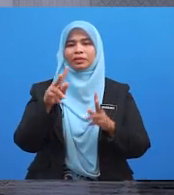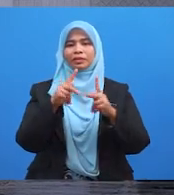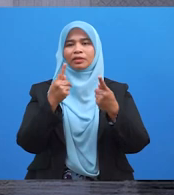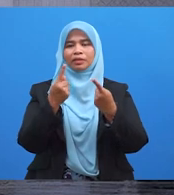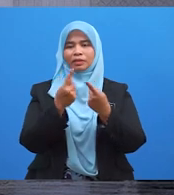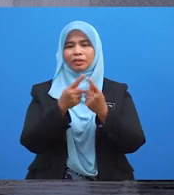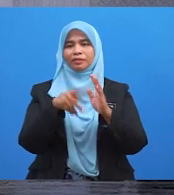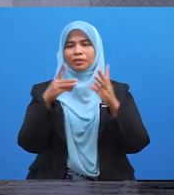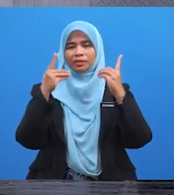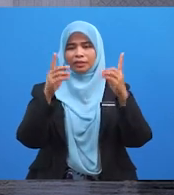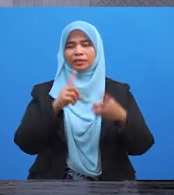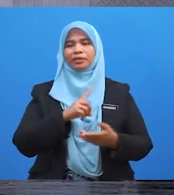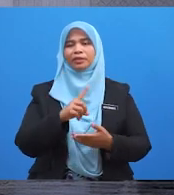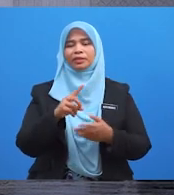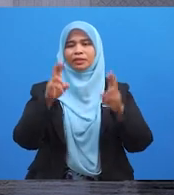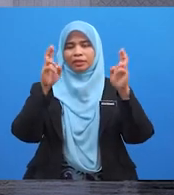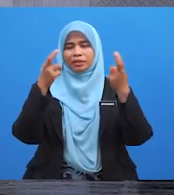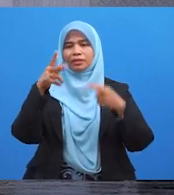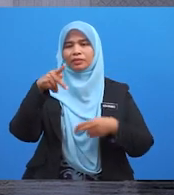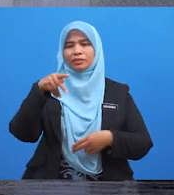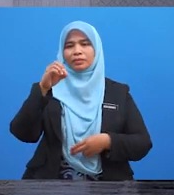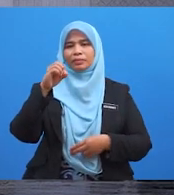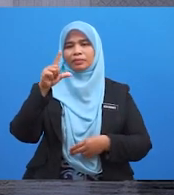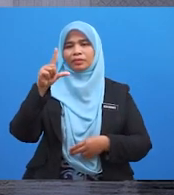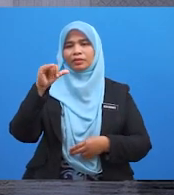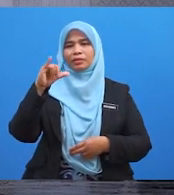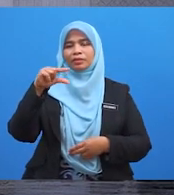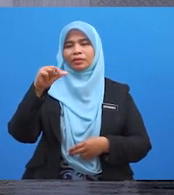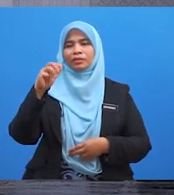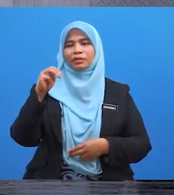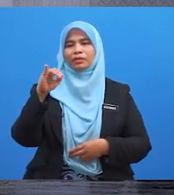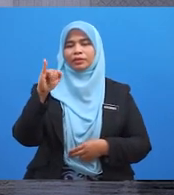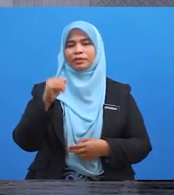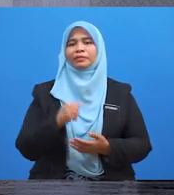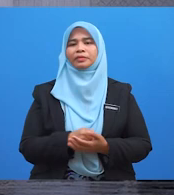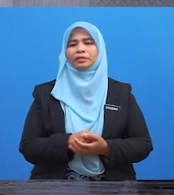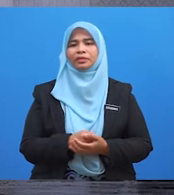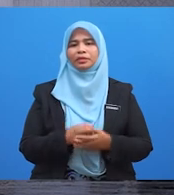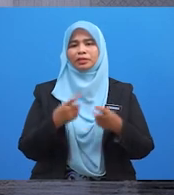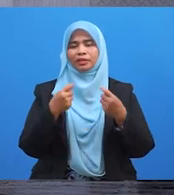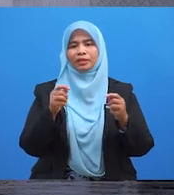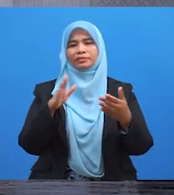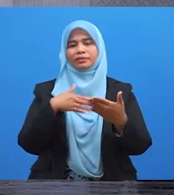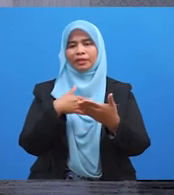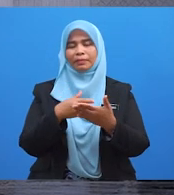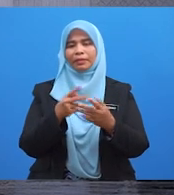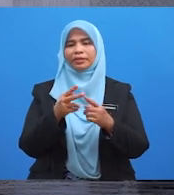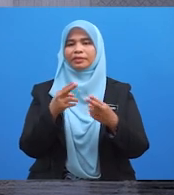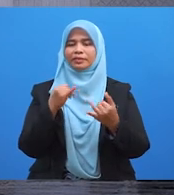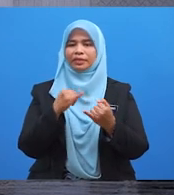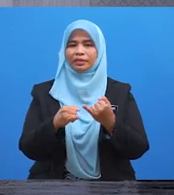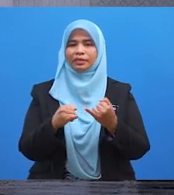pendidikan Islam di bawah tajuk Poligami, Islam menghadkan bilangan isteri telah sampai ke